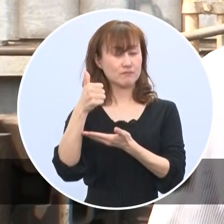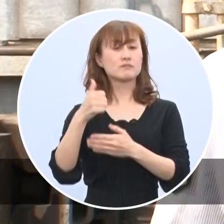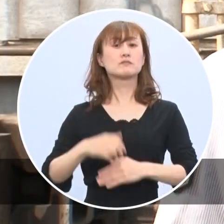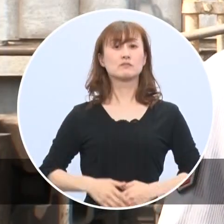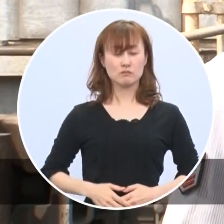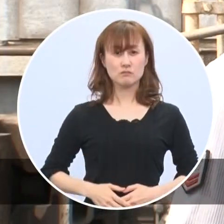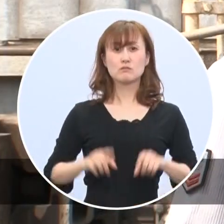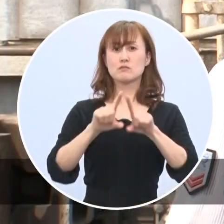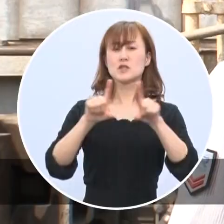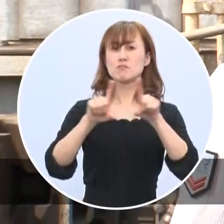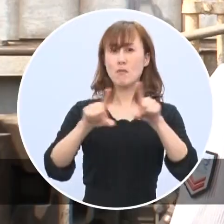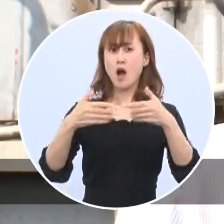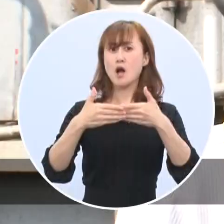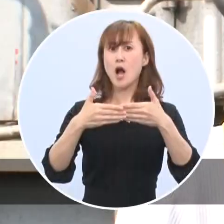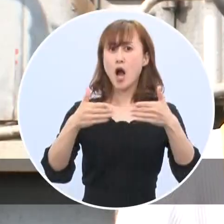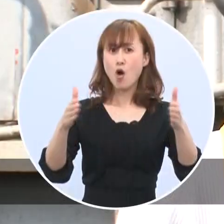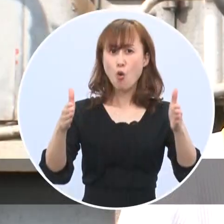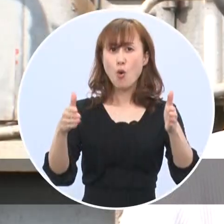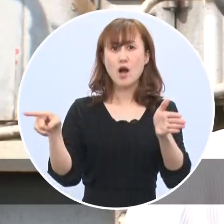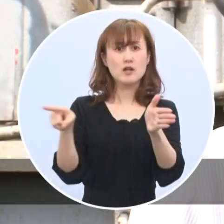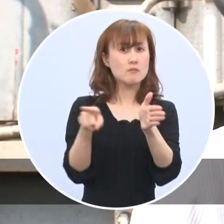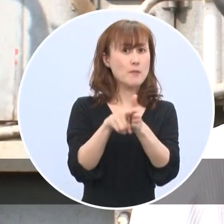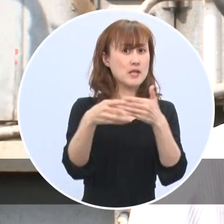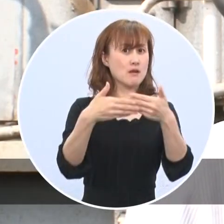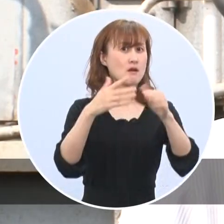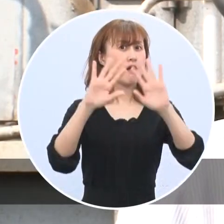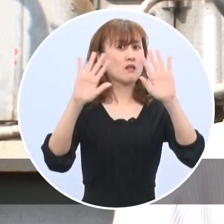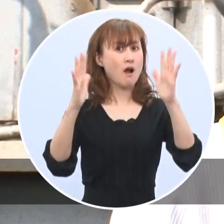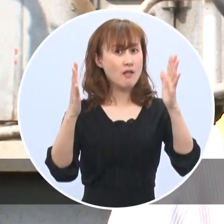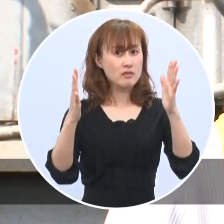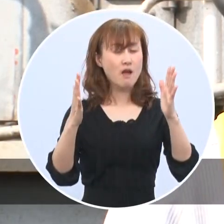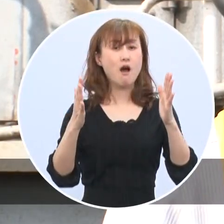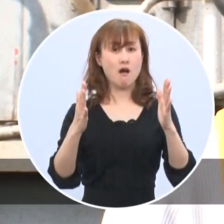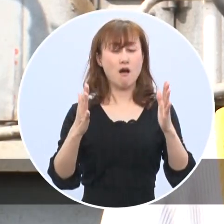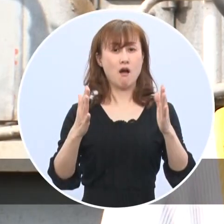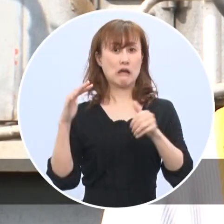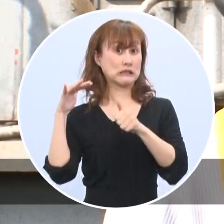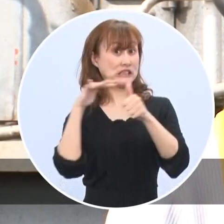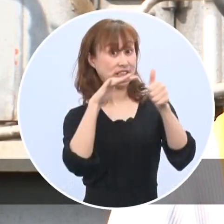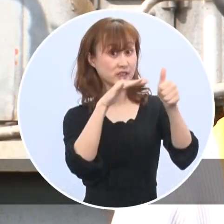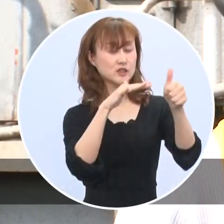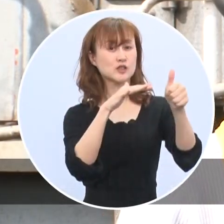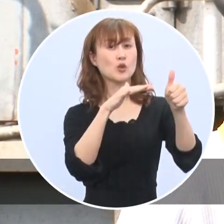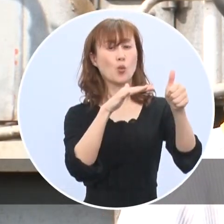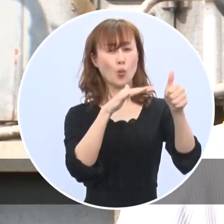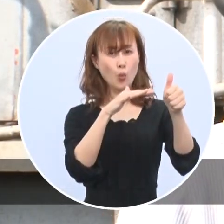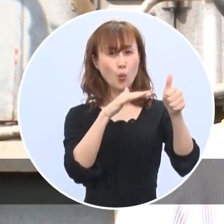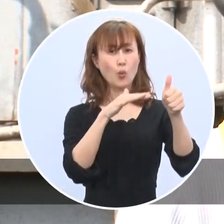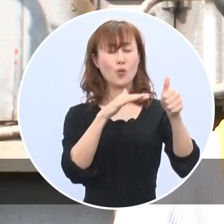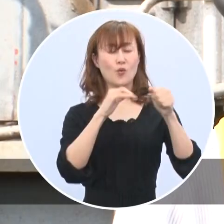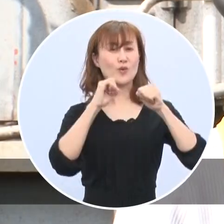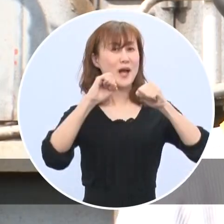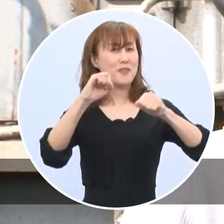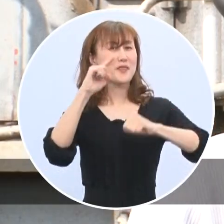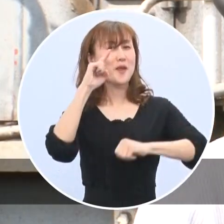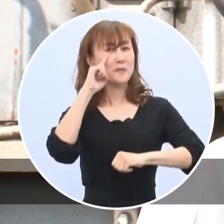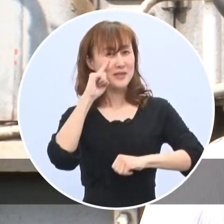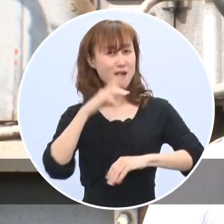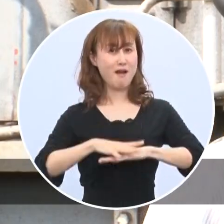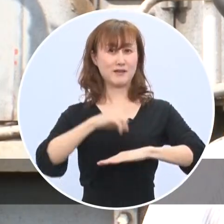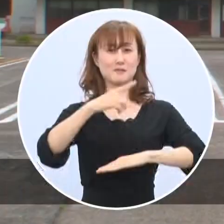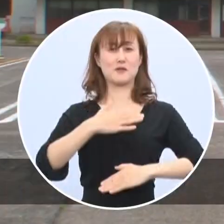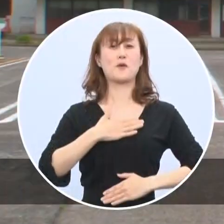っていうのはしたことがなかったんですけど今だけ高人気があるんだというのをやってみて初めて